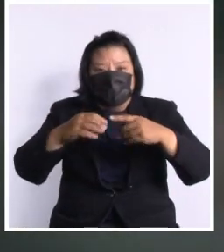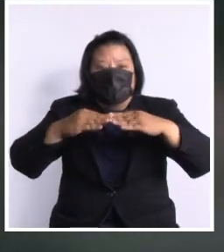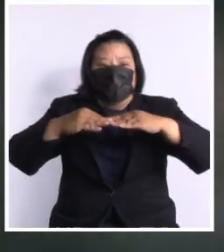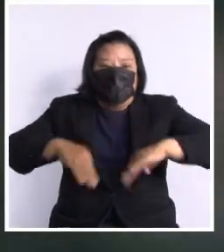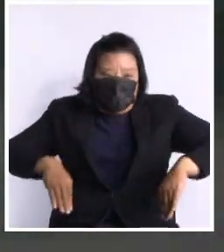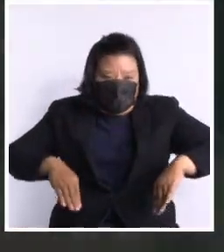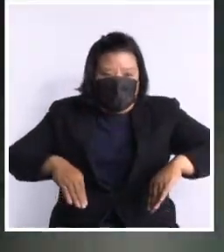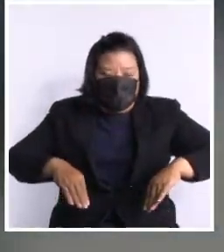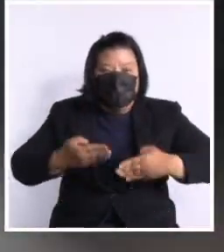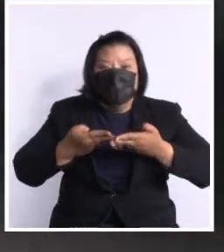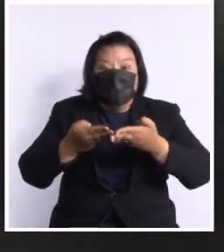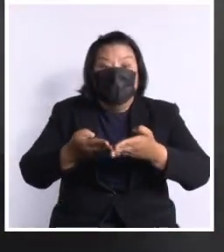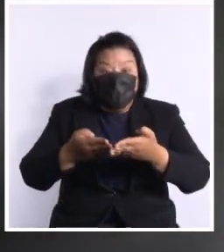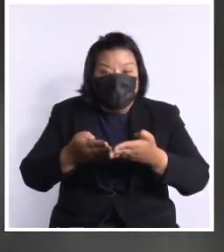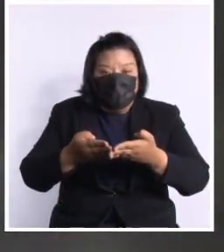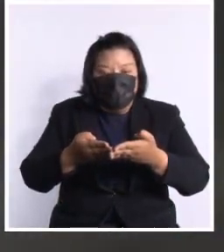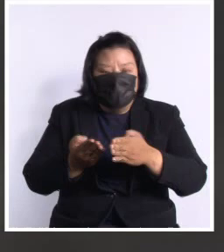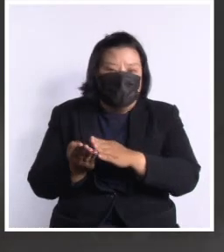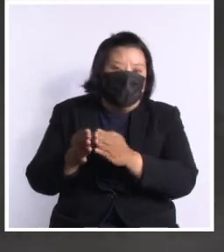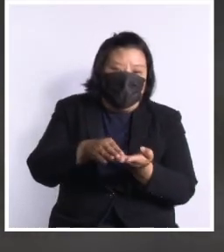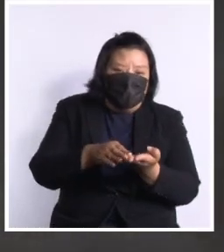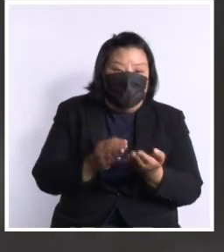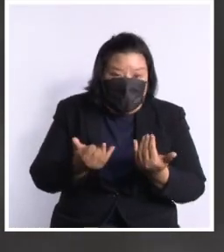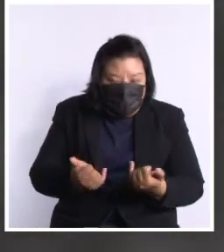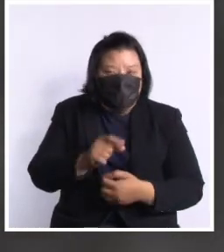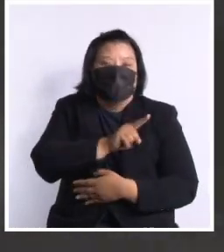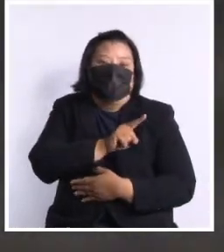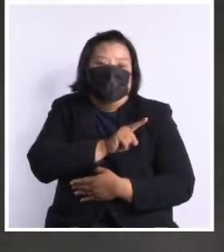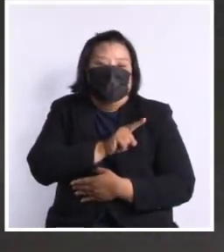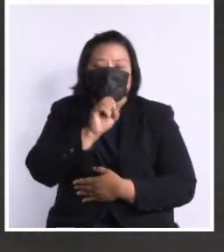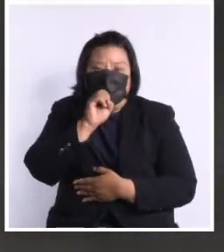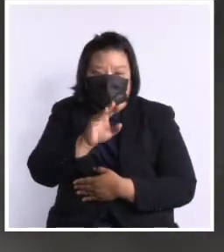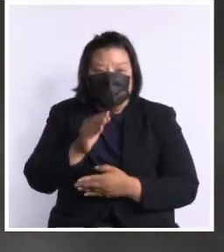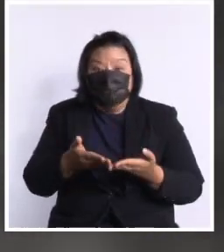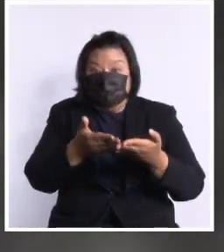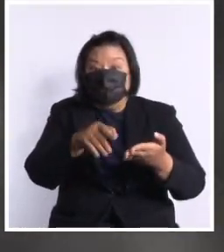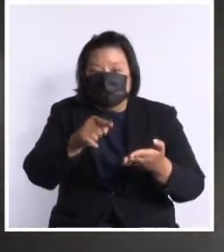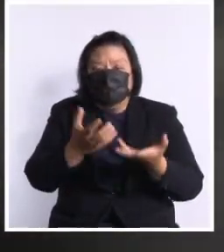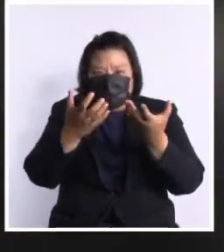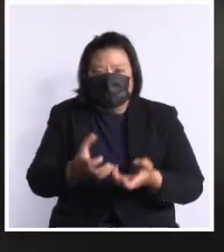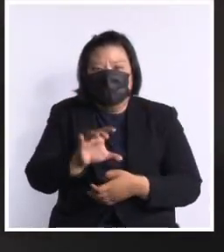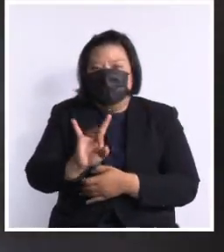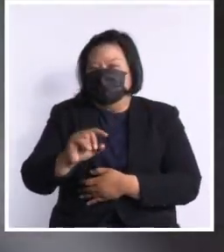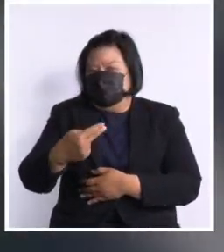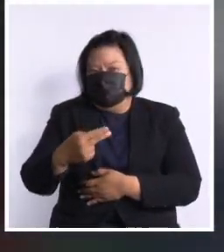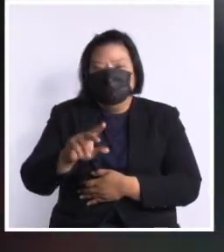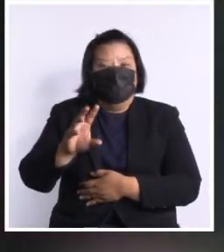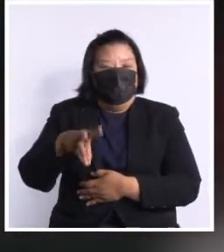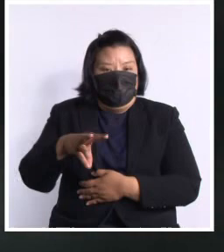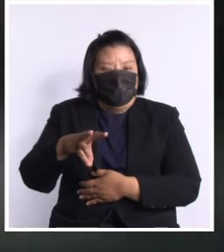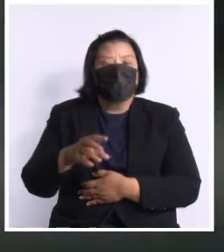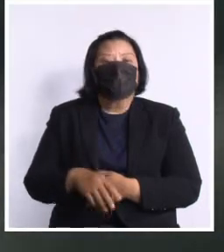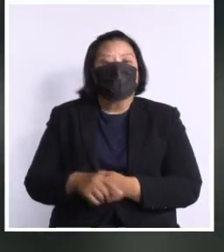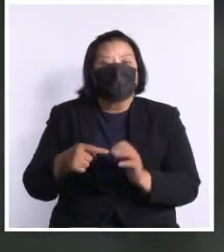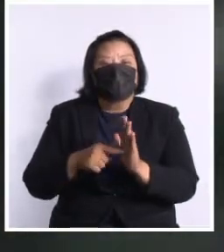กูตู้จนตู้จะได้นั้นเสียหายครับทั้งการท่าเรือเขาส่งระบุว่าเรือคอนเทนเนอร์มีน้ำหนัก 86676ตัน